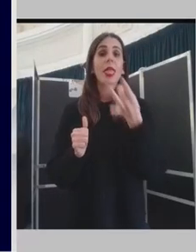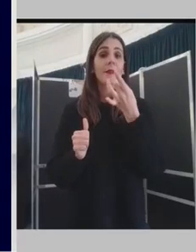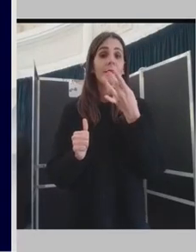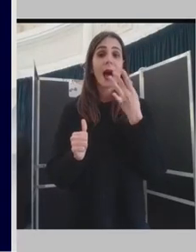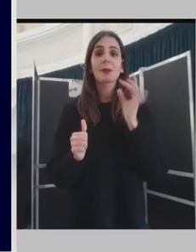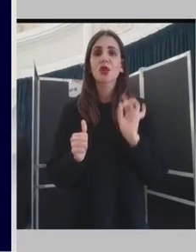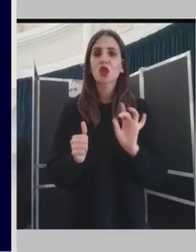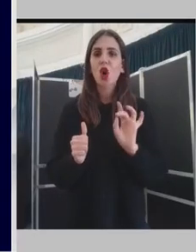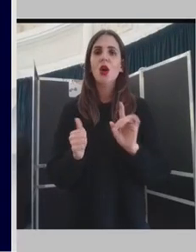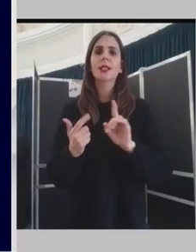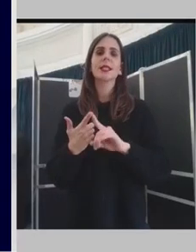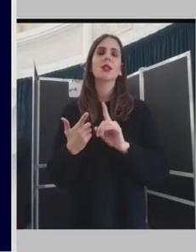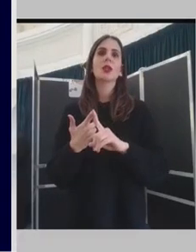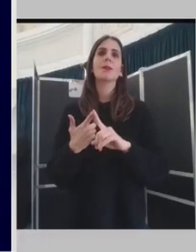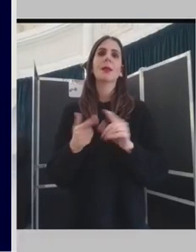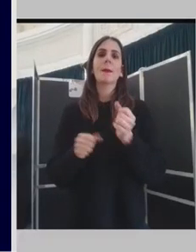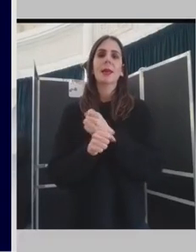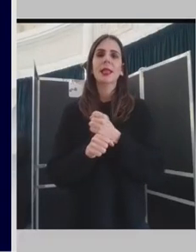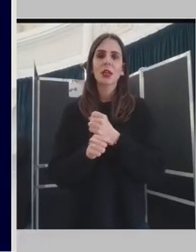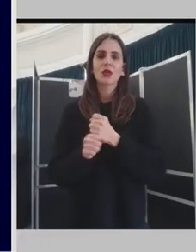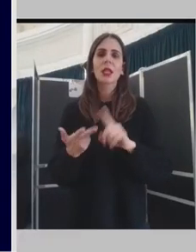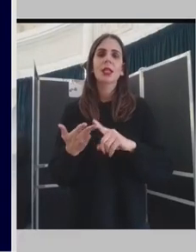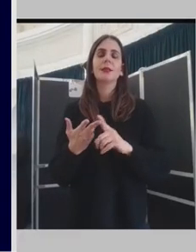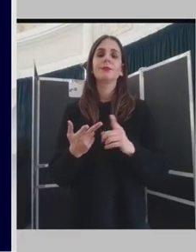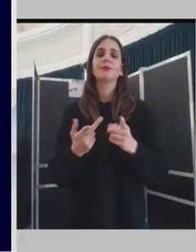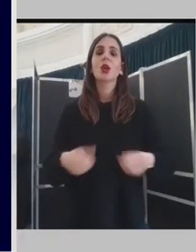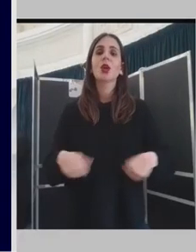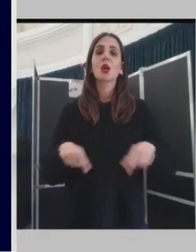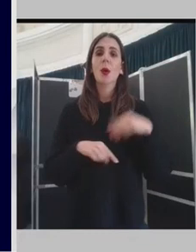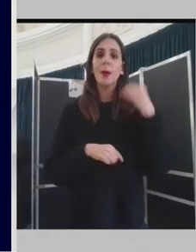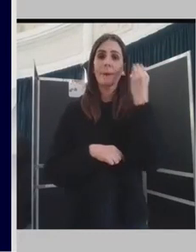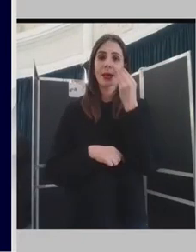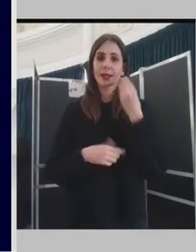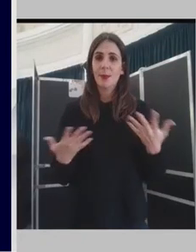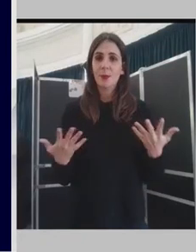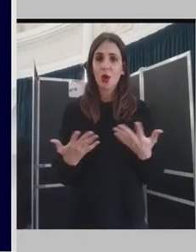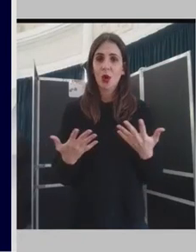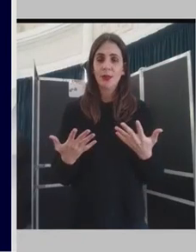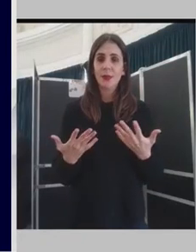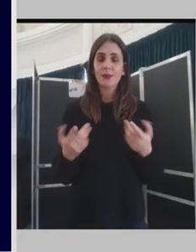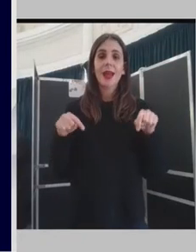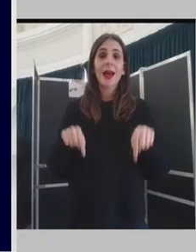tossici. Insomma, noi a questo punto crediamo che